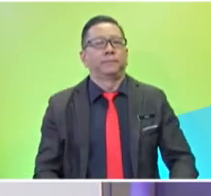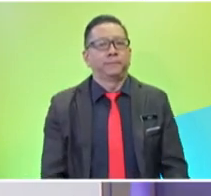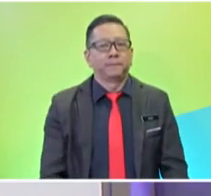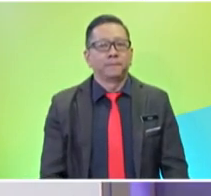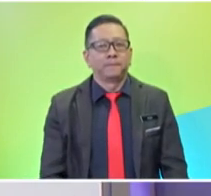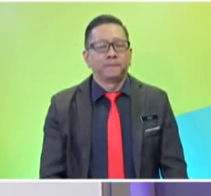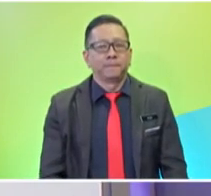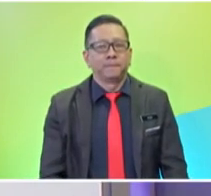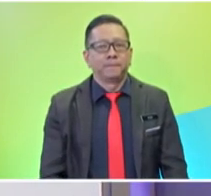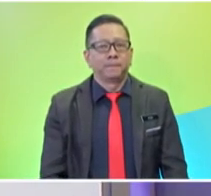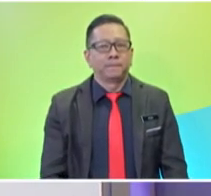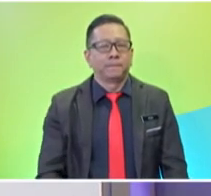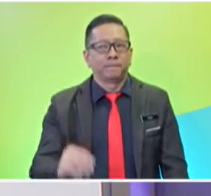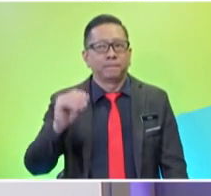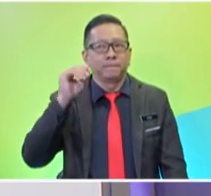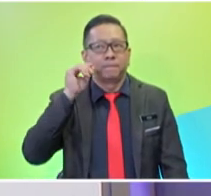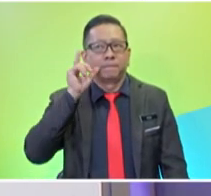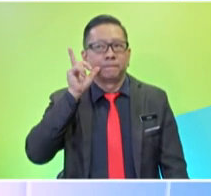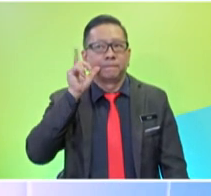dan adrina